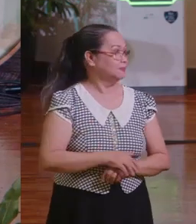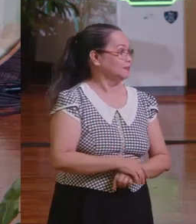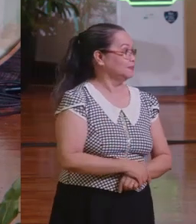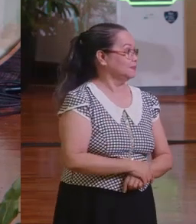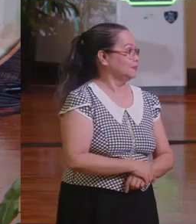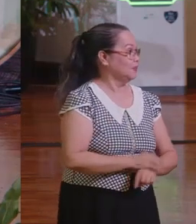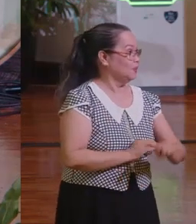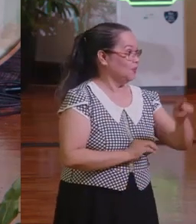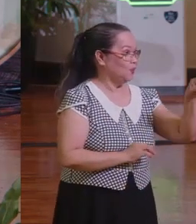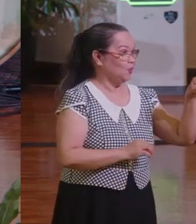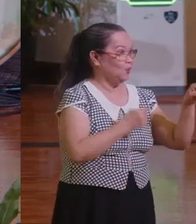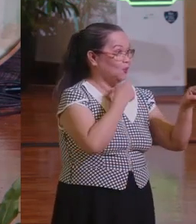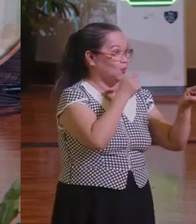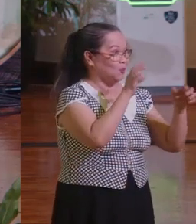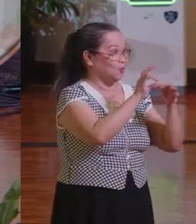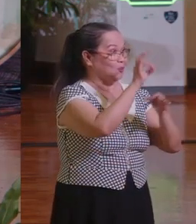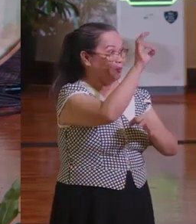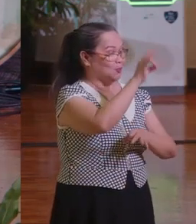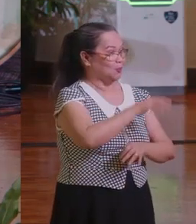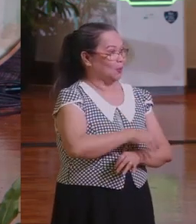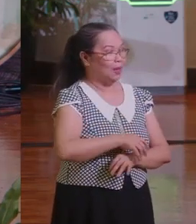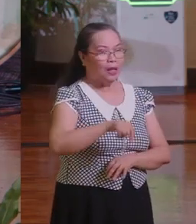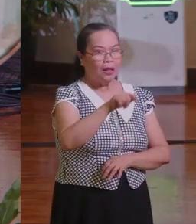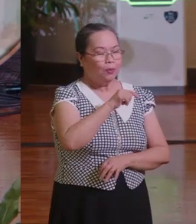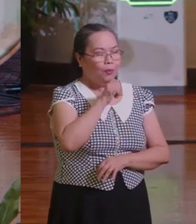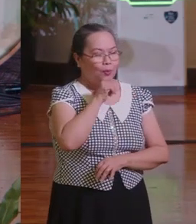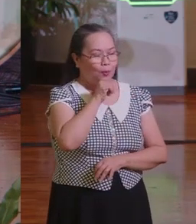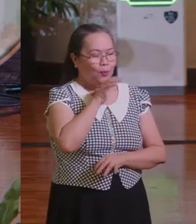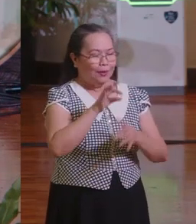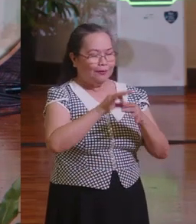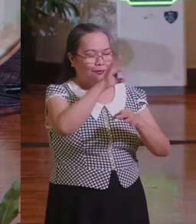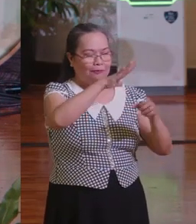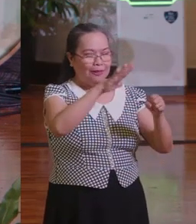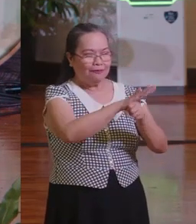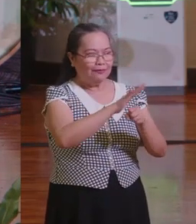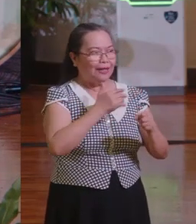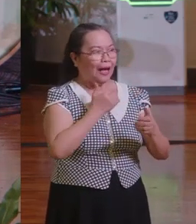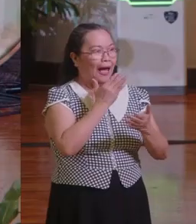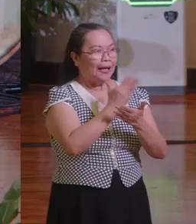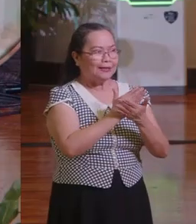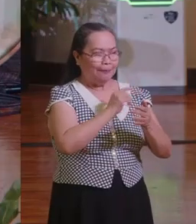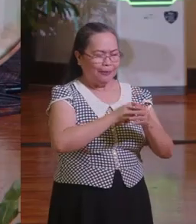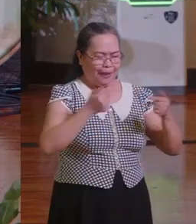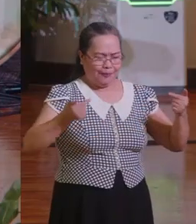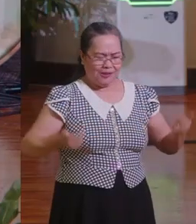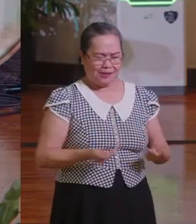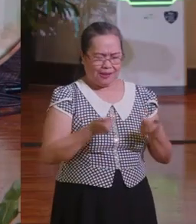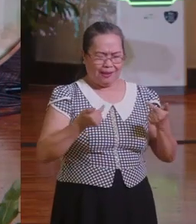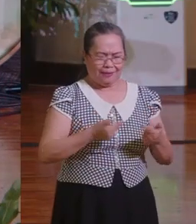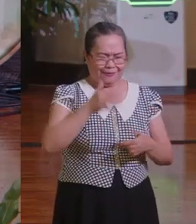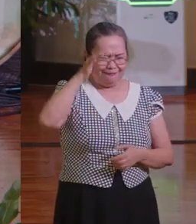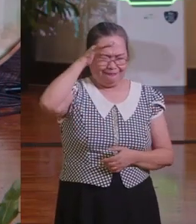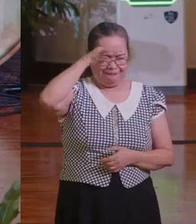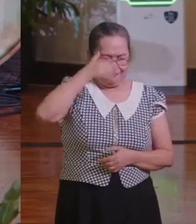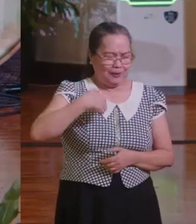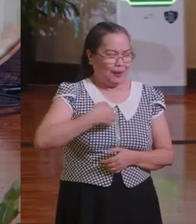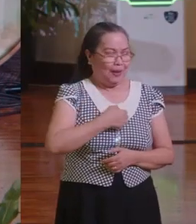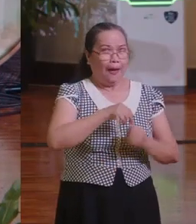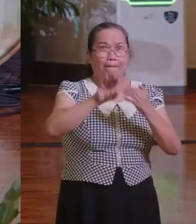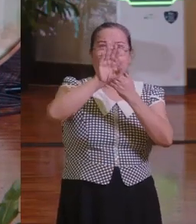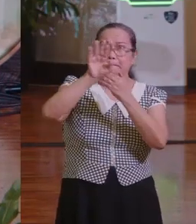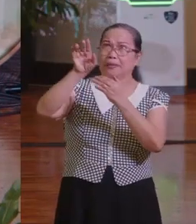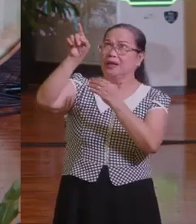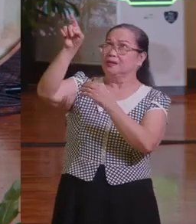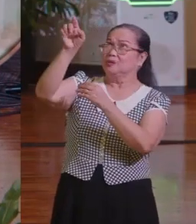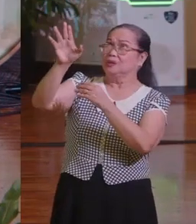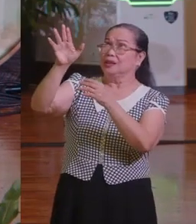are spiritual. Alam nyo, hindi tayo palagi spirit-filled. Kuminsan tayo nagkakasala at kailangan natin manumbalik sa